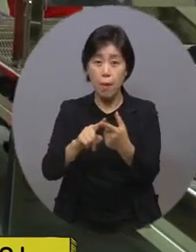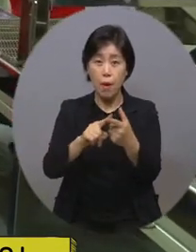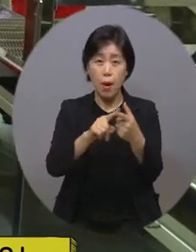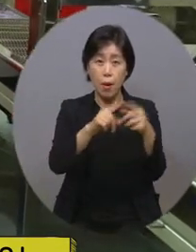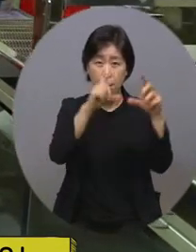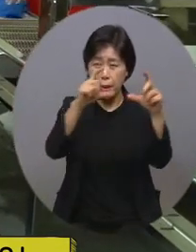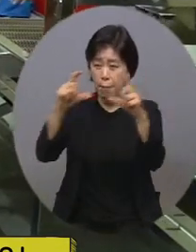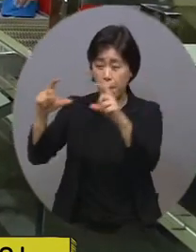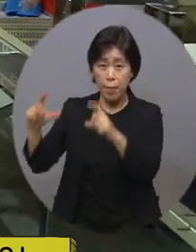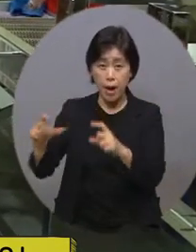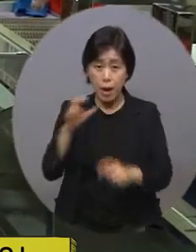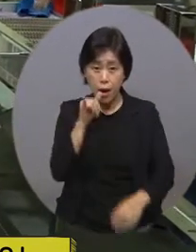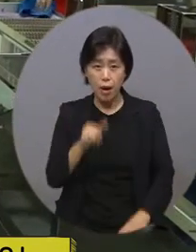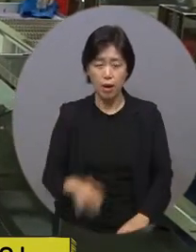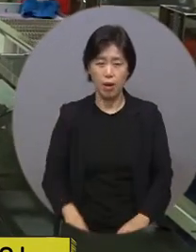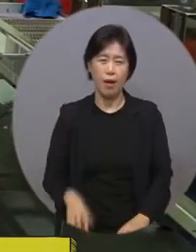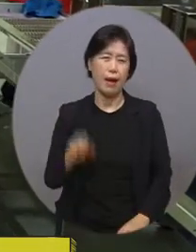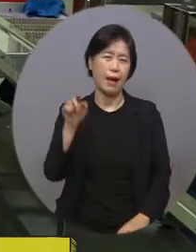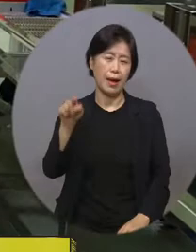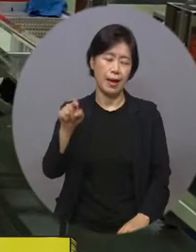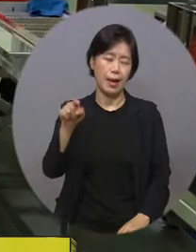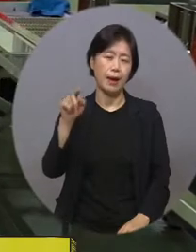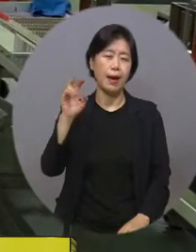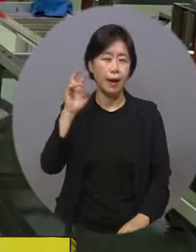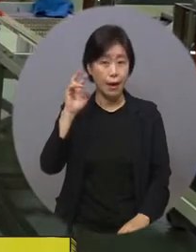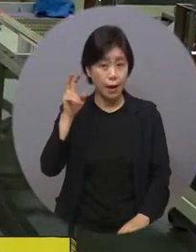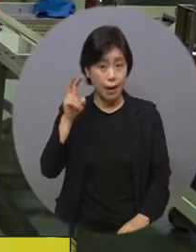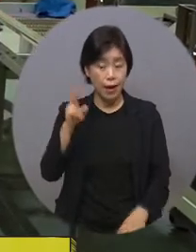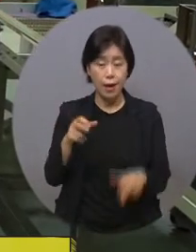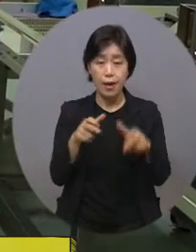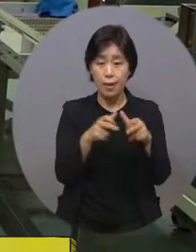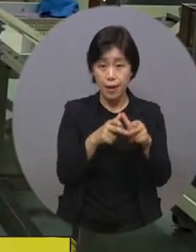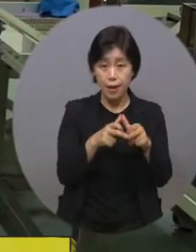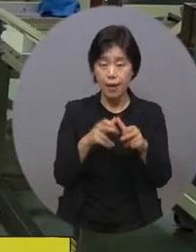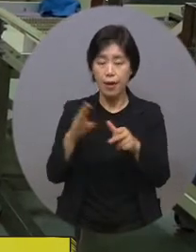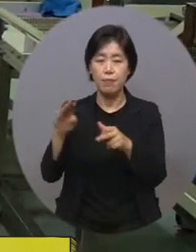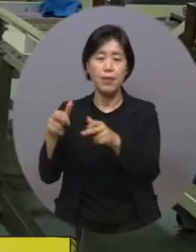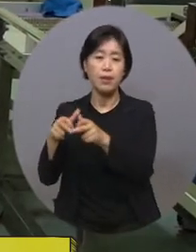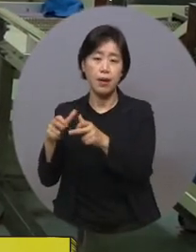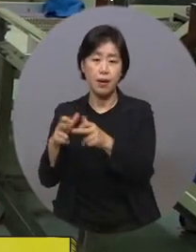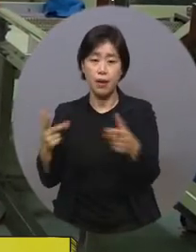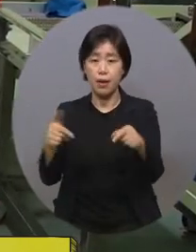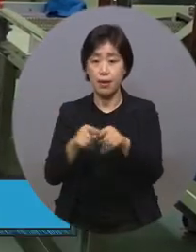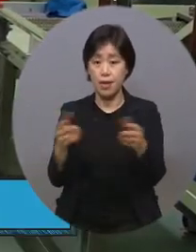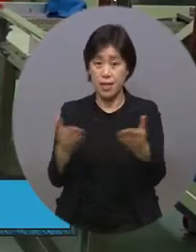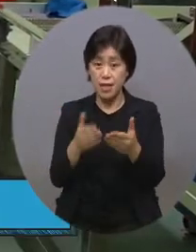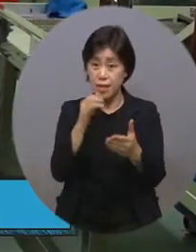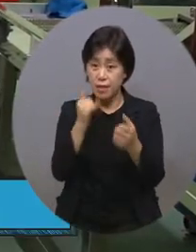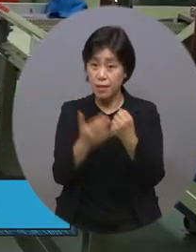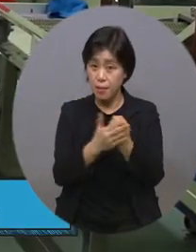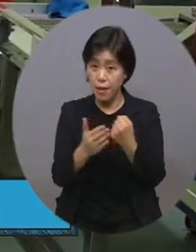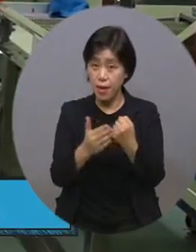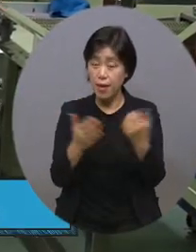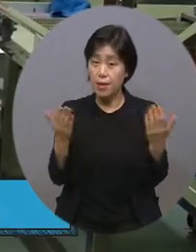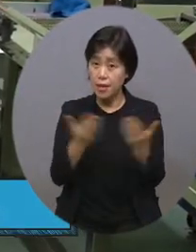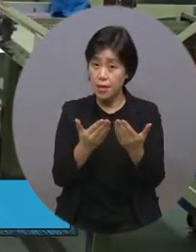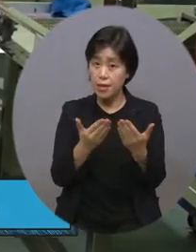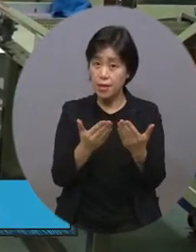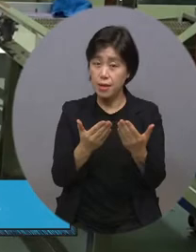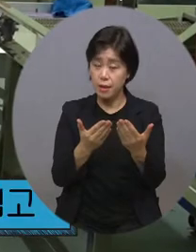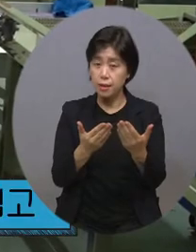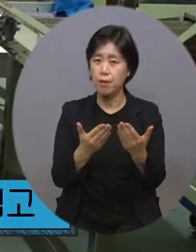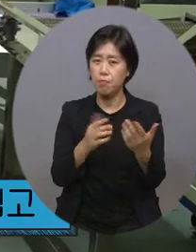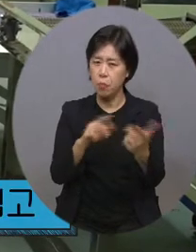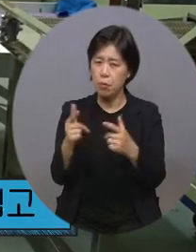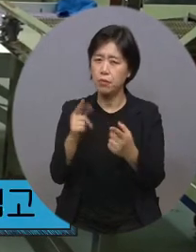아무래도 장애인분들과 비장애인분들이 함께 일하는 그렇죠. 곳이기 때문에 일부러 이렇게 적어놓으신 네. 건가요? 그래서 업무를 설명하는 것도